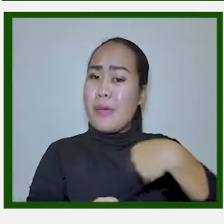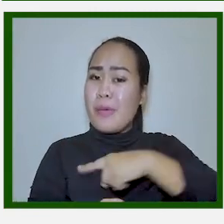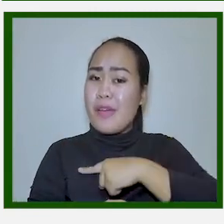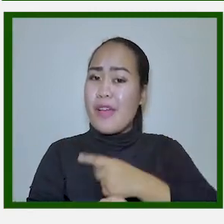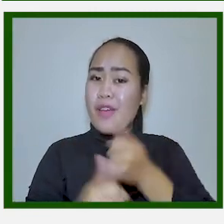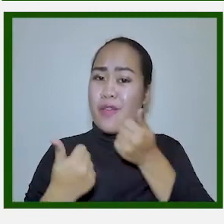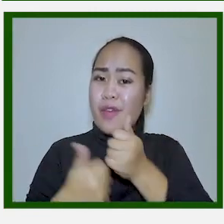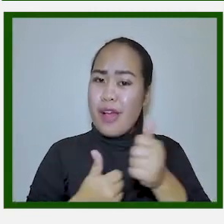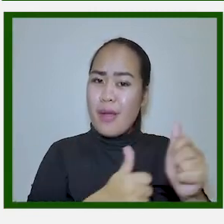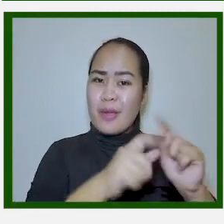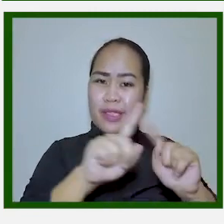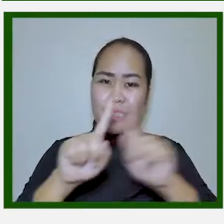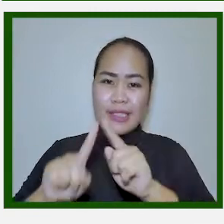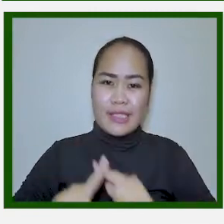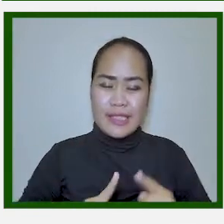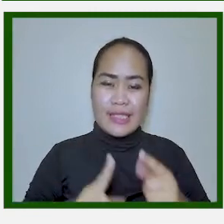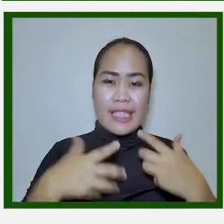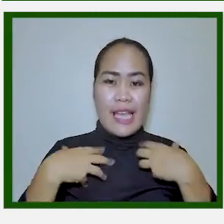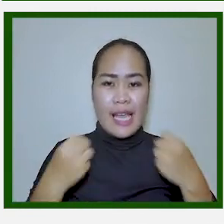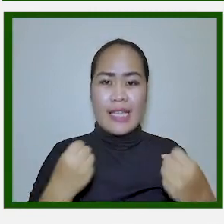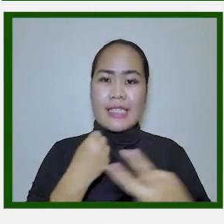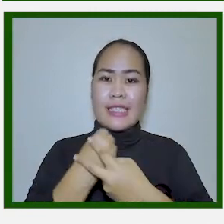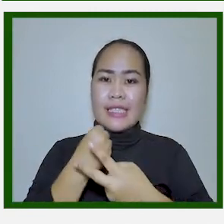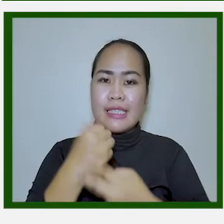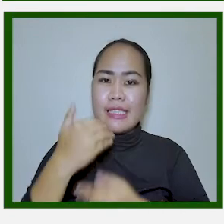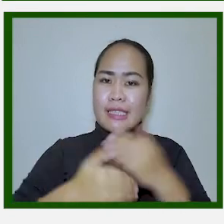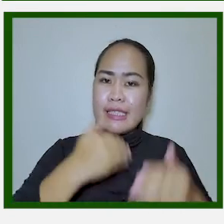na virtual activities, ano. Nagkaroon din po tayo ng